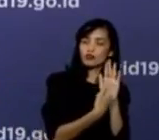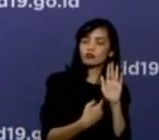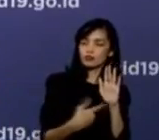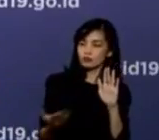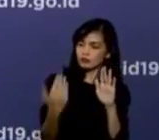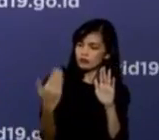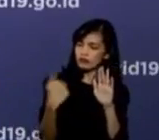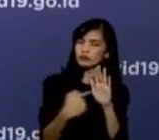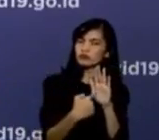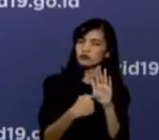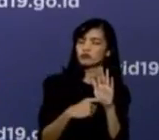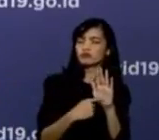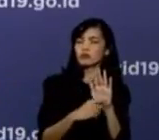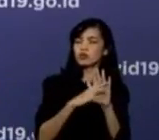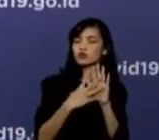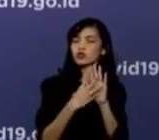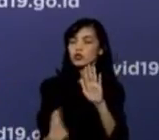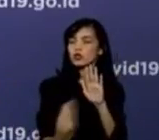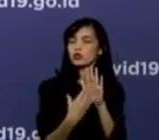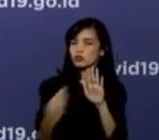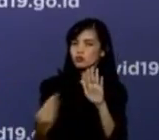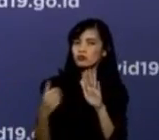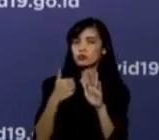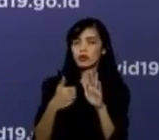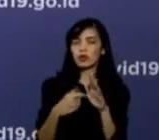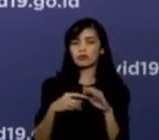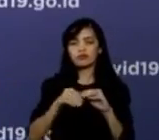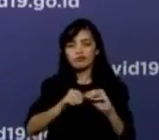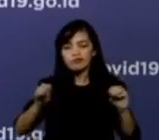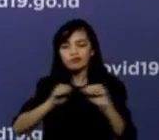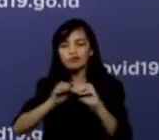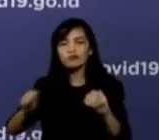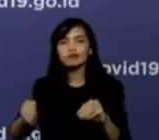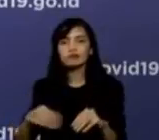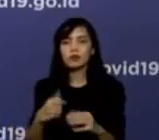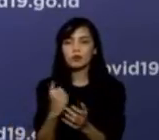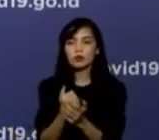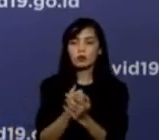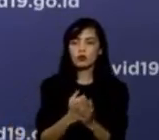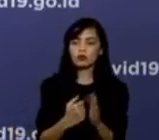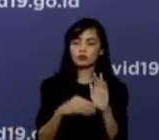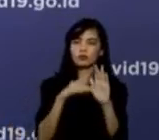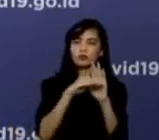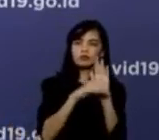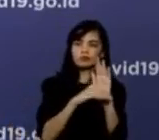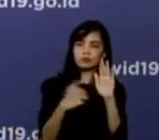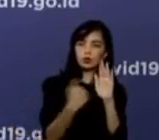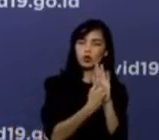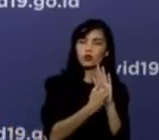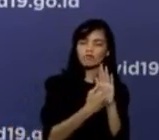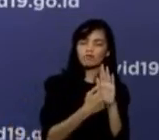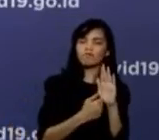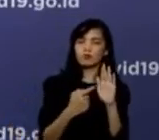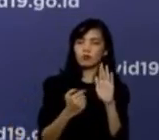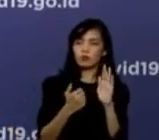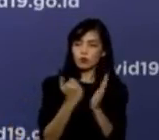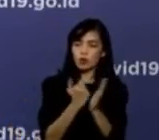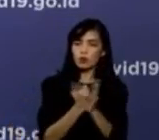Berikan contoh, berikan edukasi, dan berikan komitmen kita yang kuat untuk menjalankan